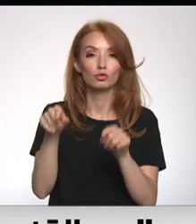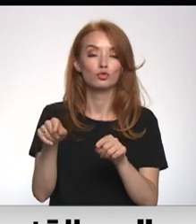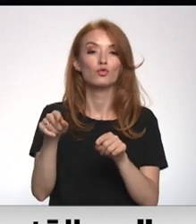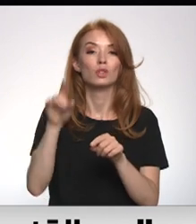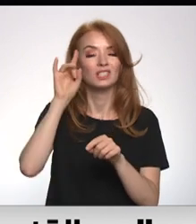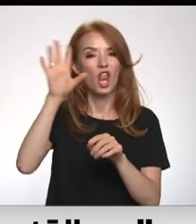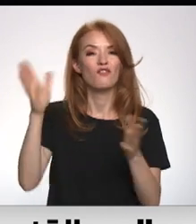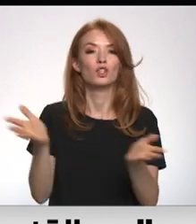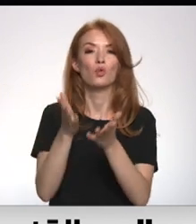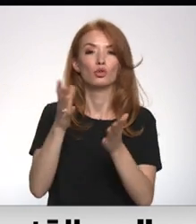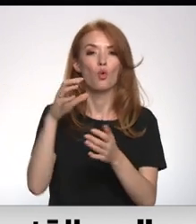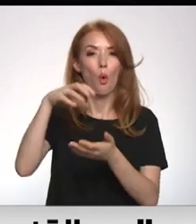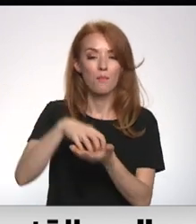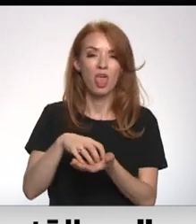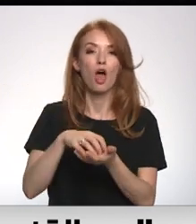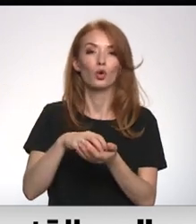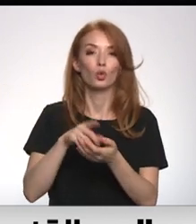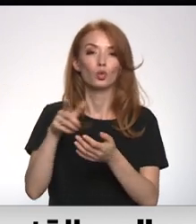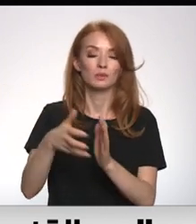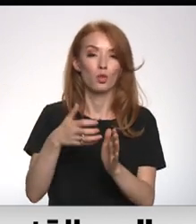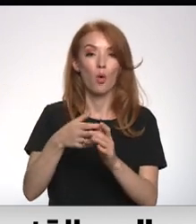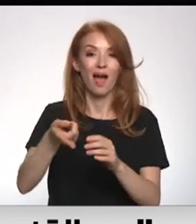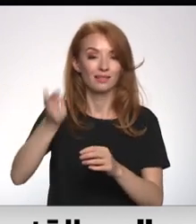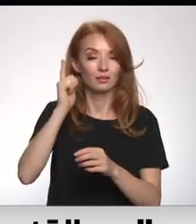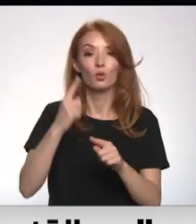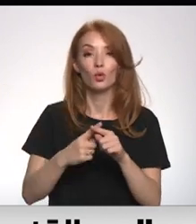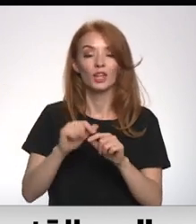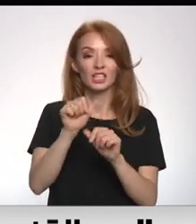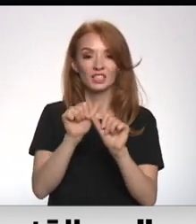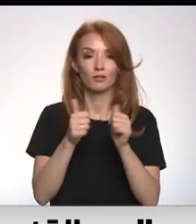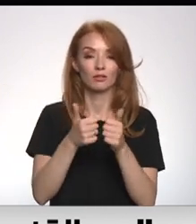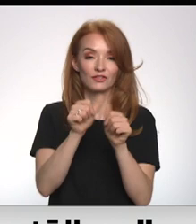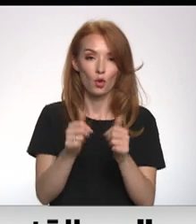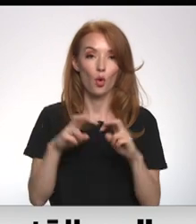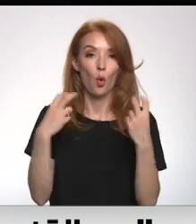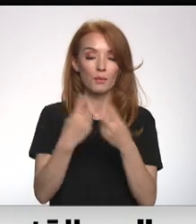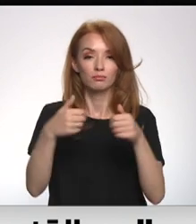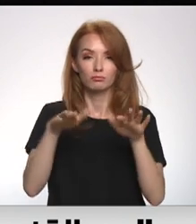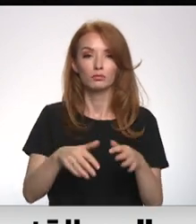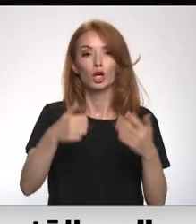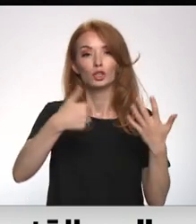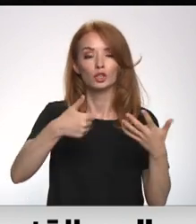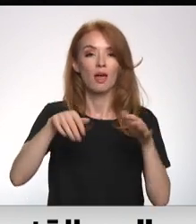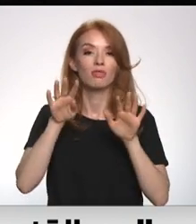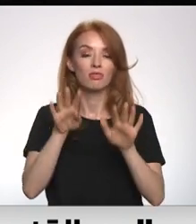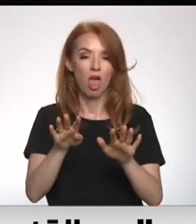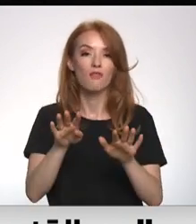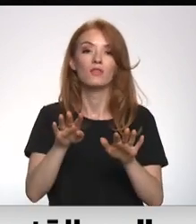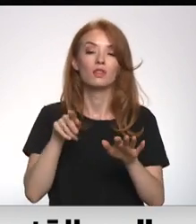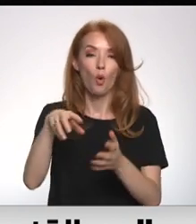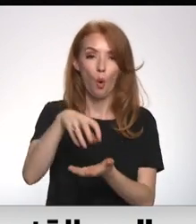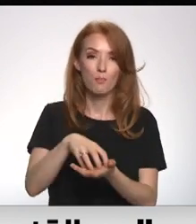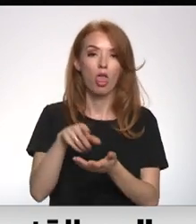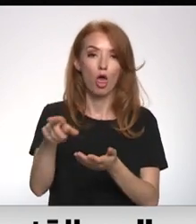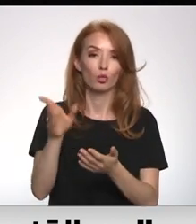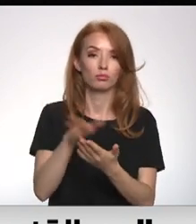režīmu slavinošu objektu eksponēšanas aizliegumu un īpaši izveidot komisiju lēma par 69 šādu objektu obligātu